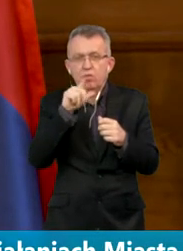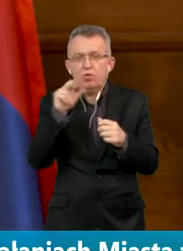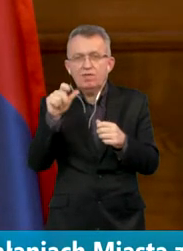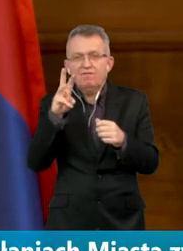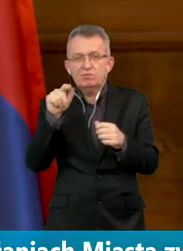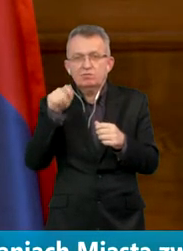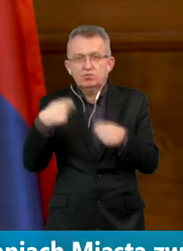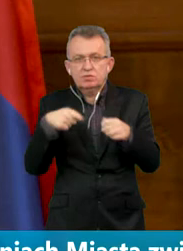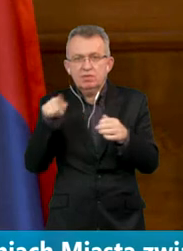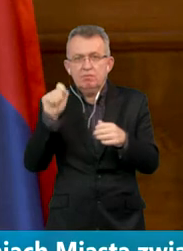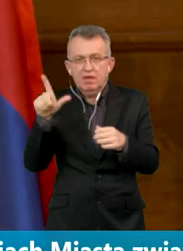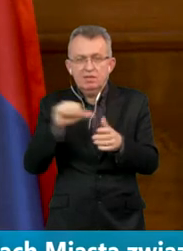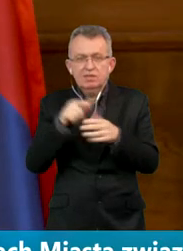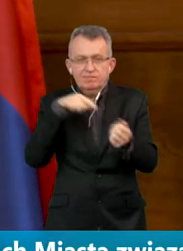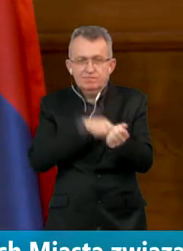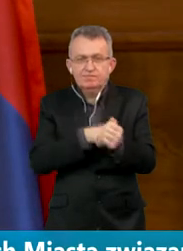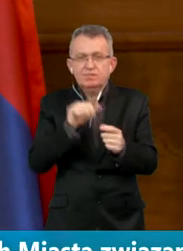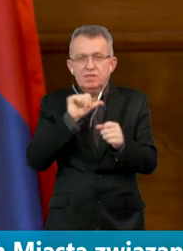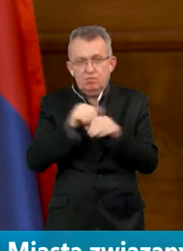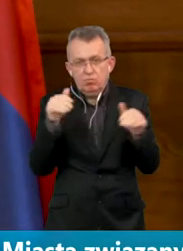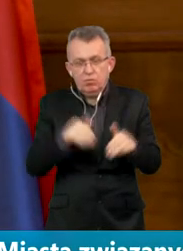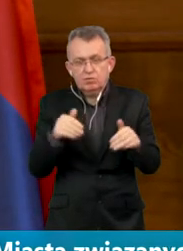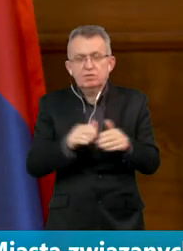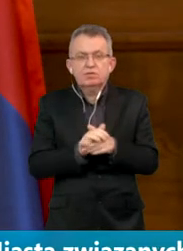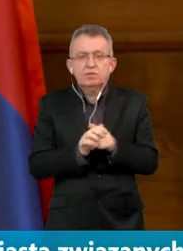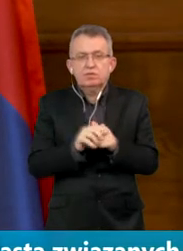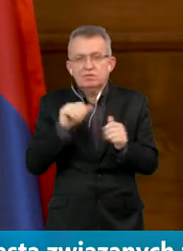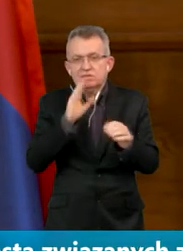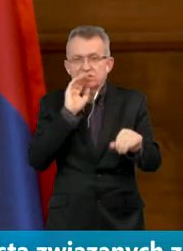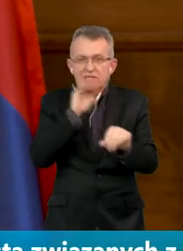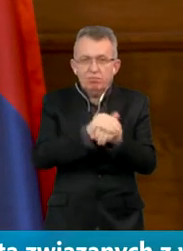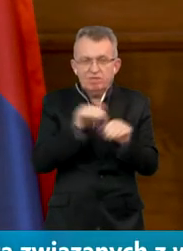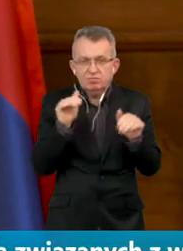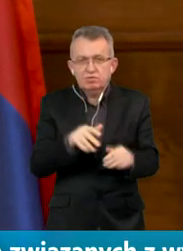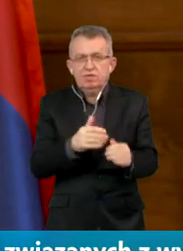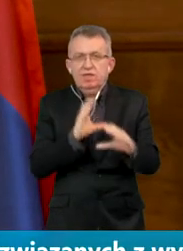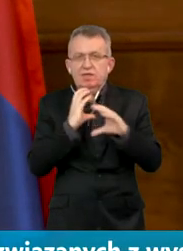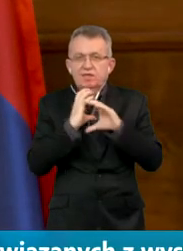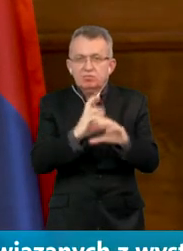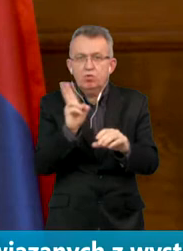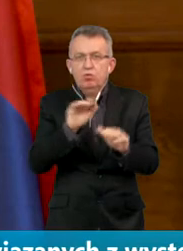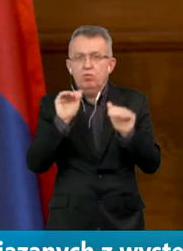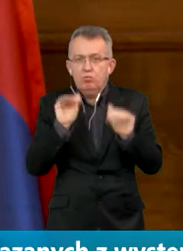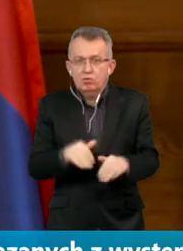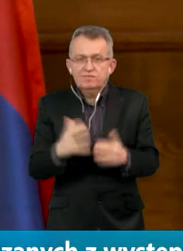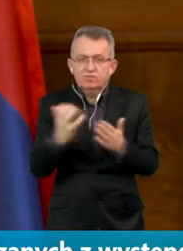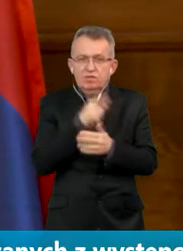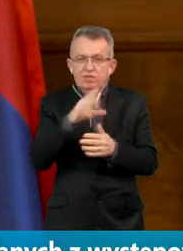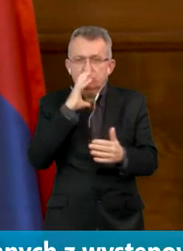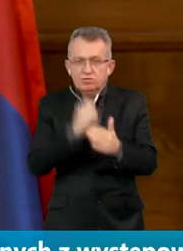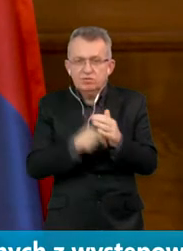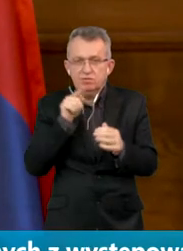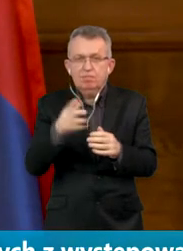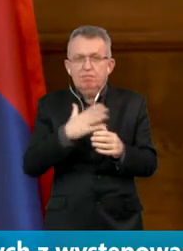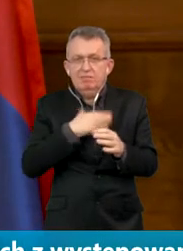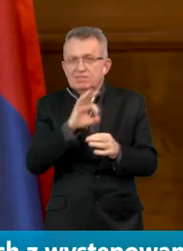zakładce szczepienia. Tam są informacje, w jaki sposób zamówić taki transport, kto może z tego skorzystać. Mamy